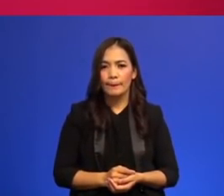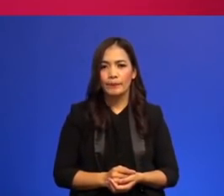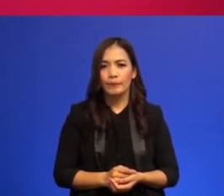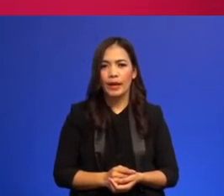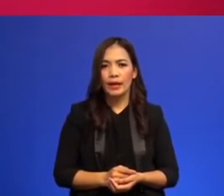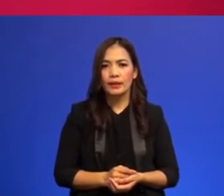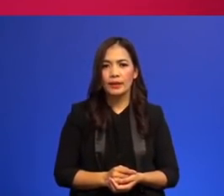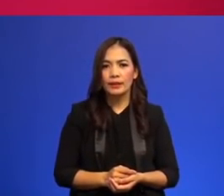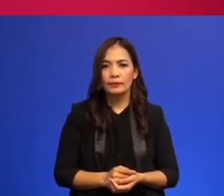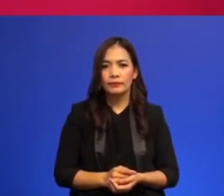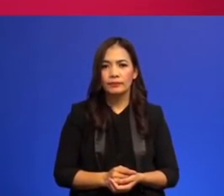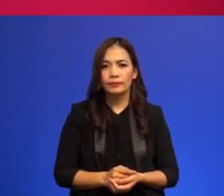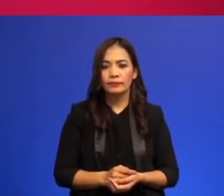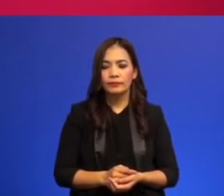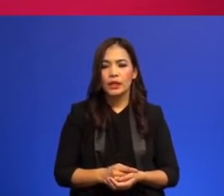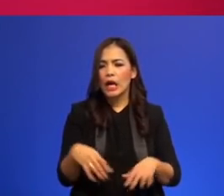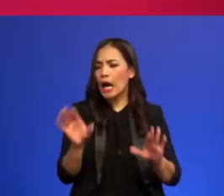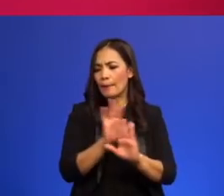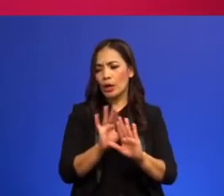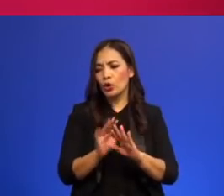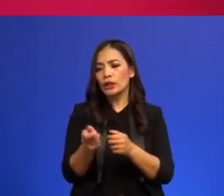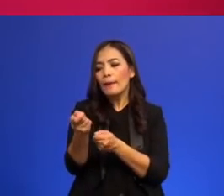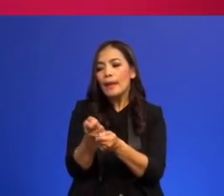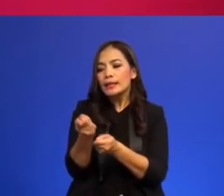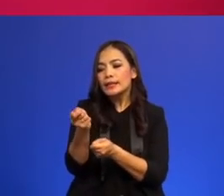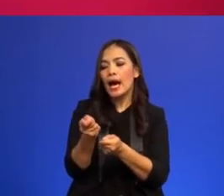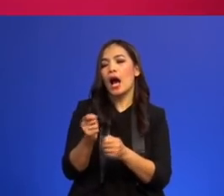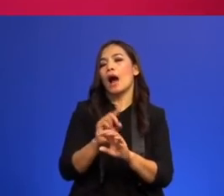Ya kita tidak boleh memanjakan, ya.